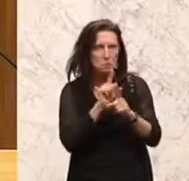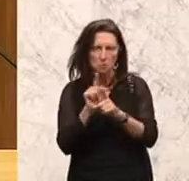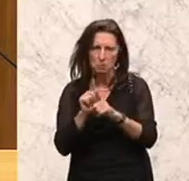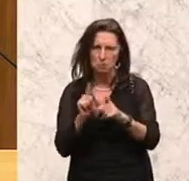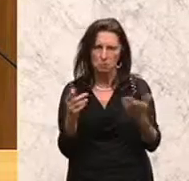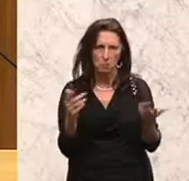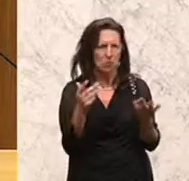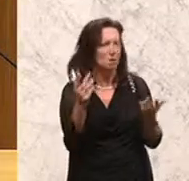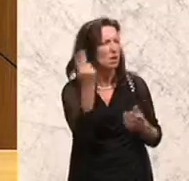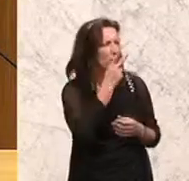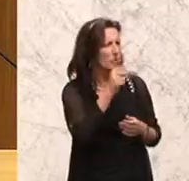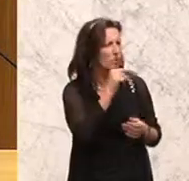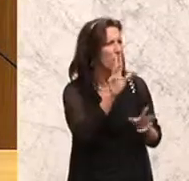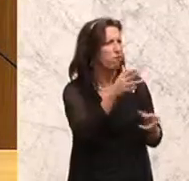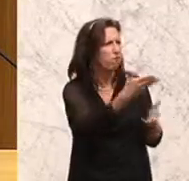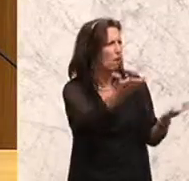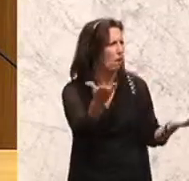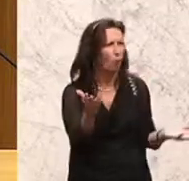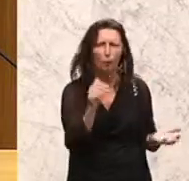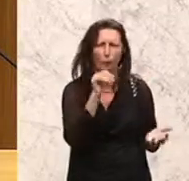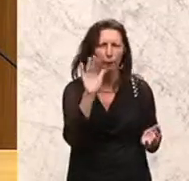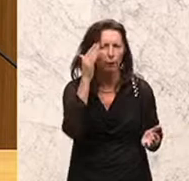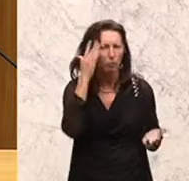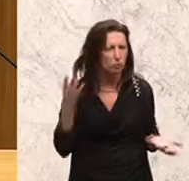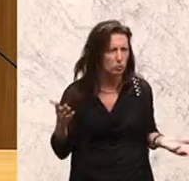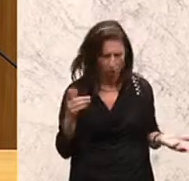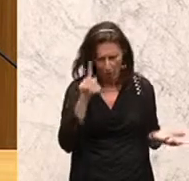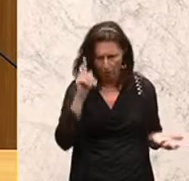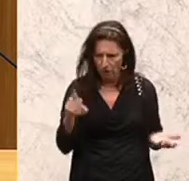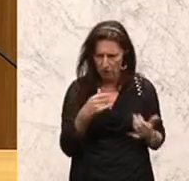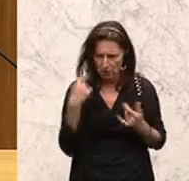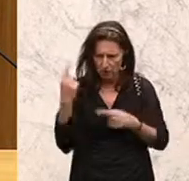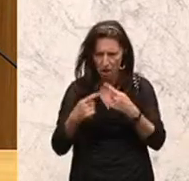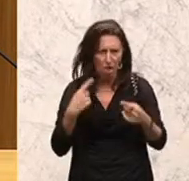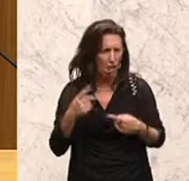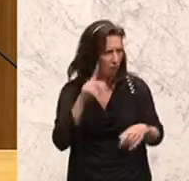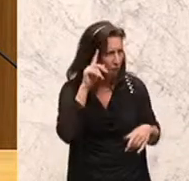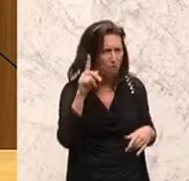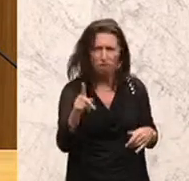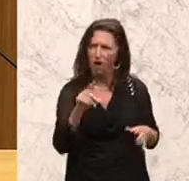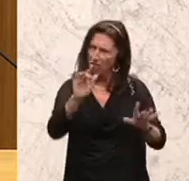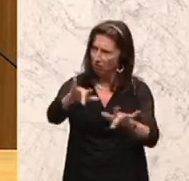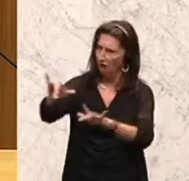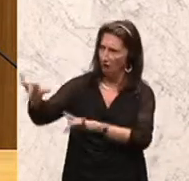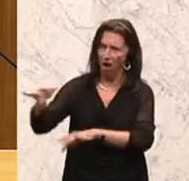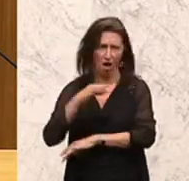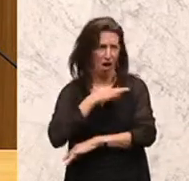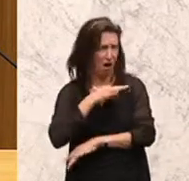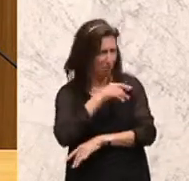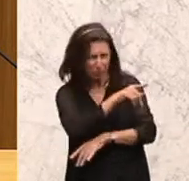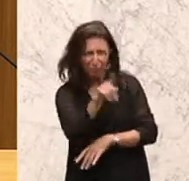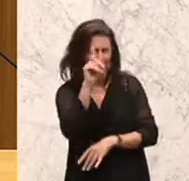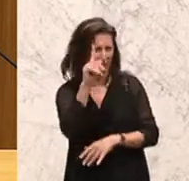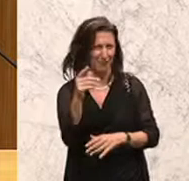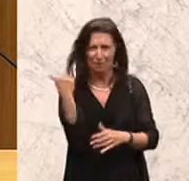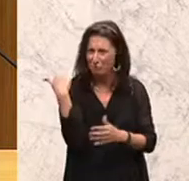das so wegblenden können. Und wir wissen, was hier sich abspielt und welche Ängste bestehen. Und sie wissen auch ganz genau, was es bereits für Vorfälle